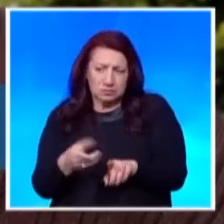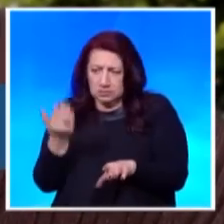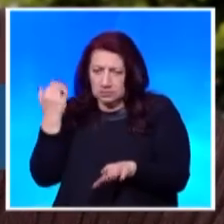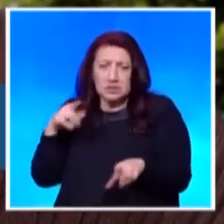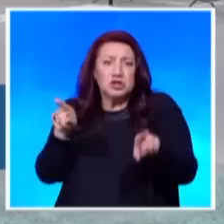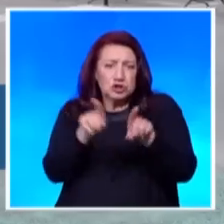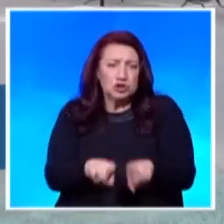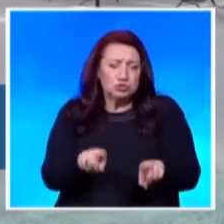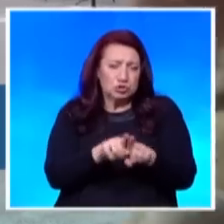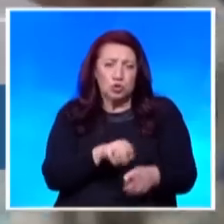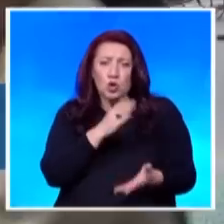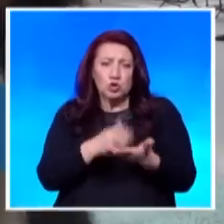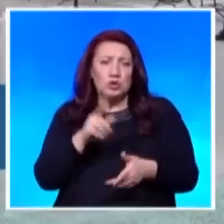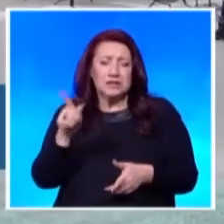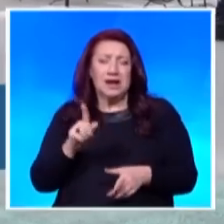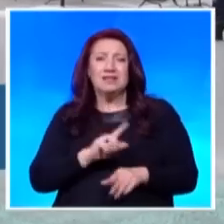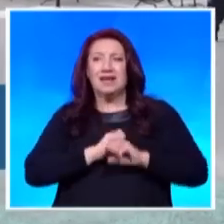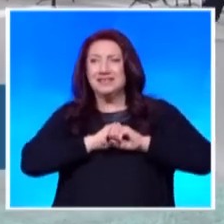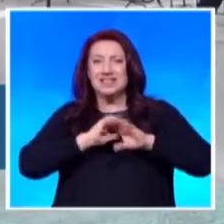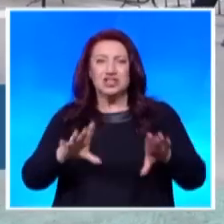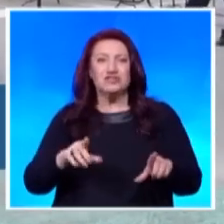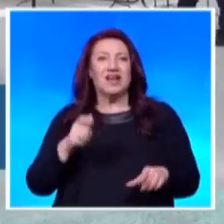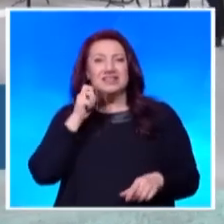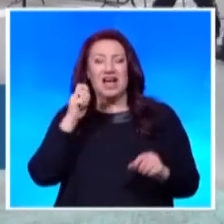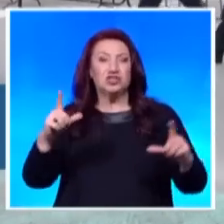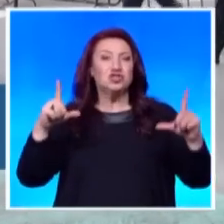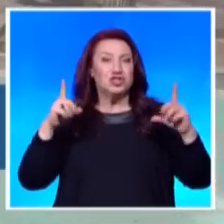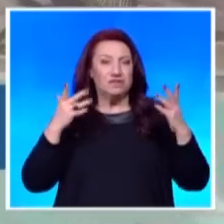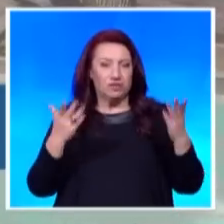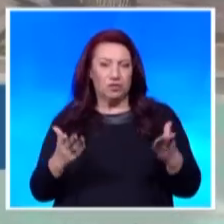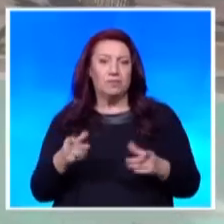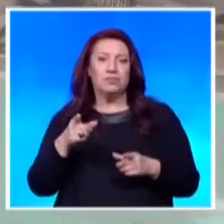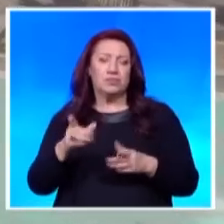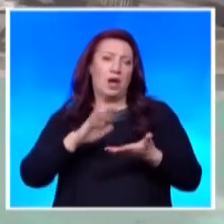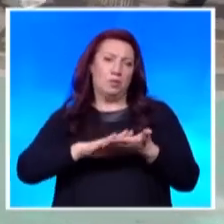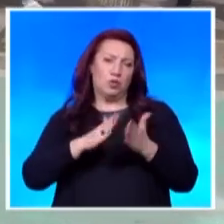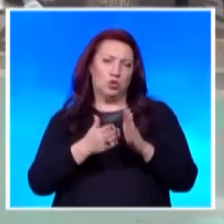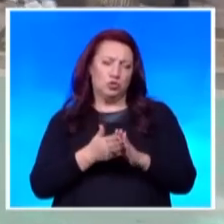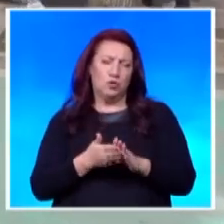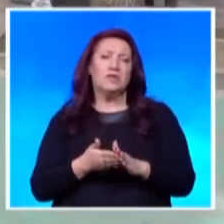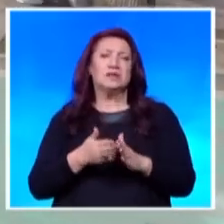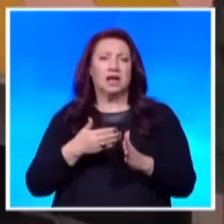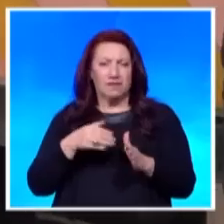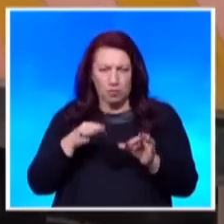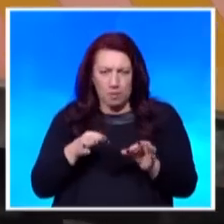било излъчвано на живо. А наред с обученията, подготовката на вота продължава и с изпращане на бюлетините в